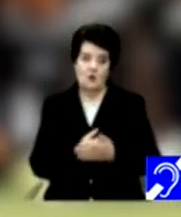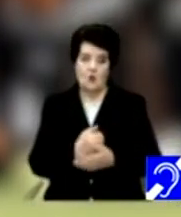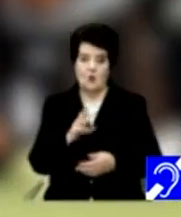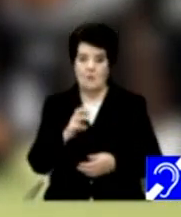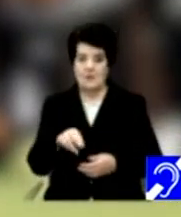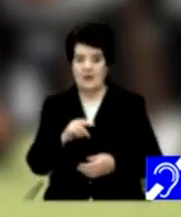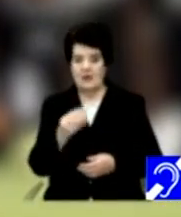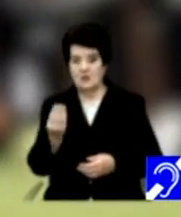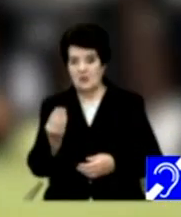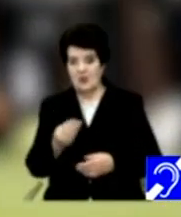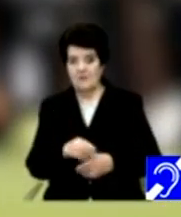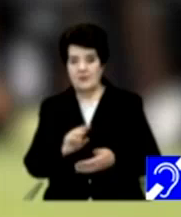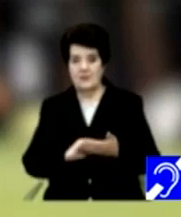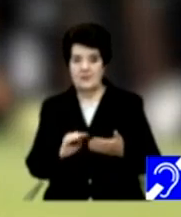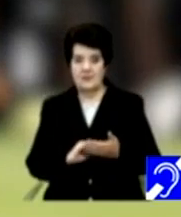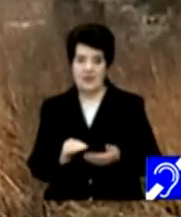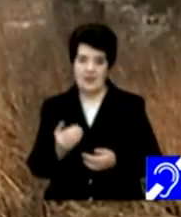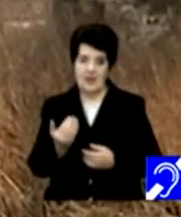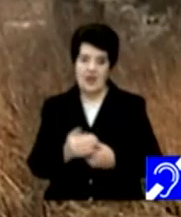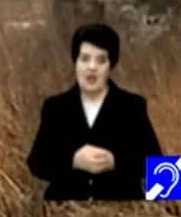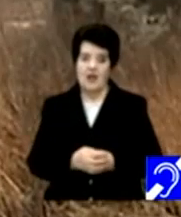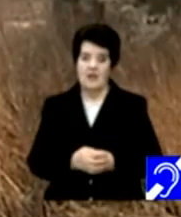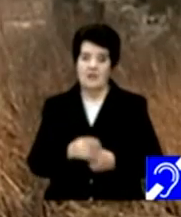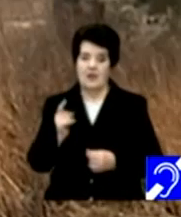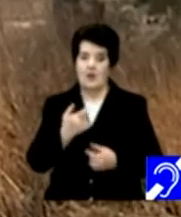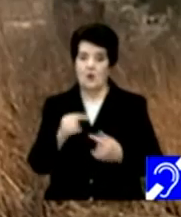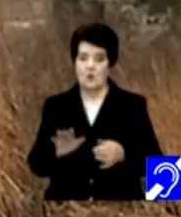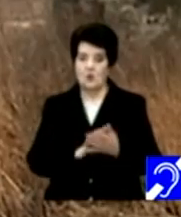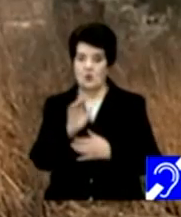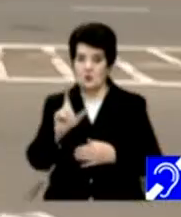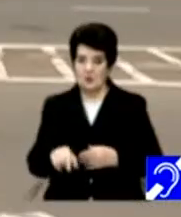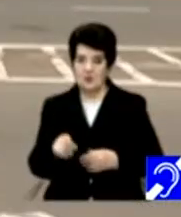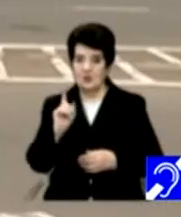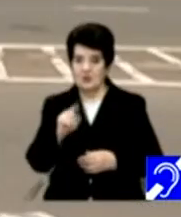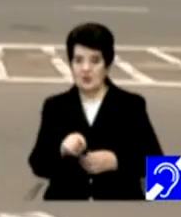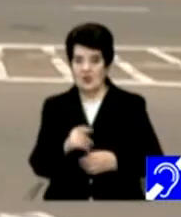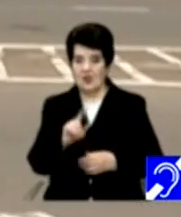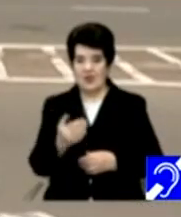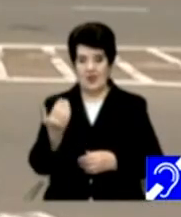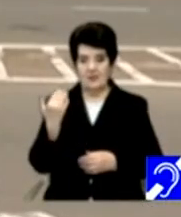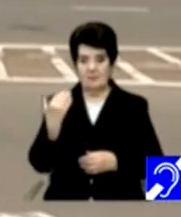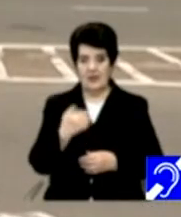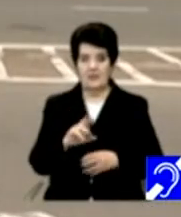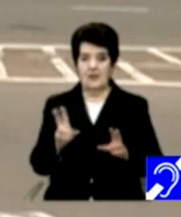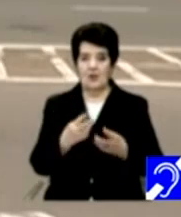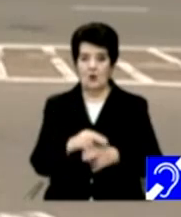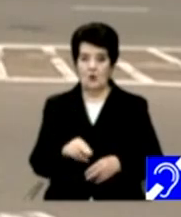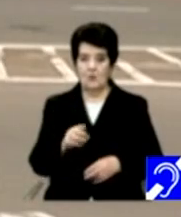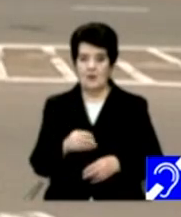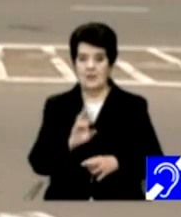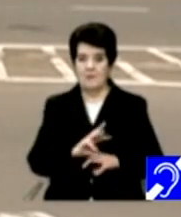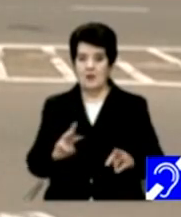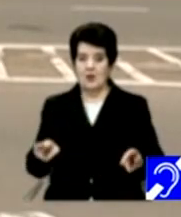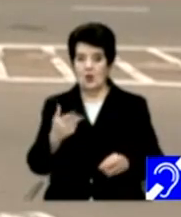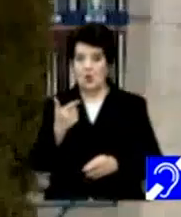și provine din Tiraspol, scrie Sports Illustrated. Iar unii jurnaliști au scris și despre cel care stă în spatele clubului. Este vorba de milionarul